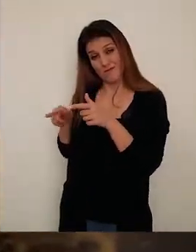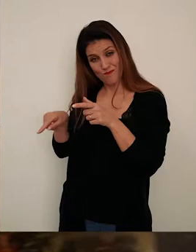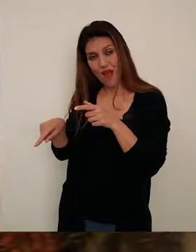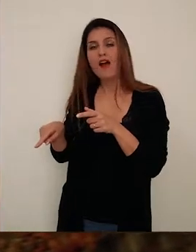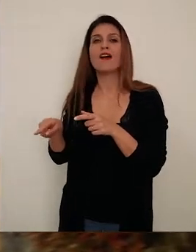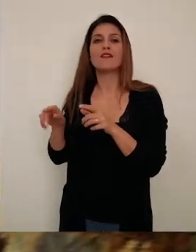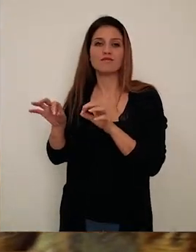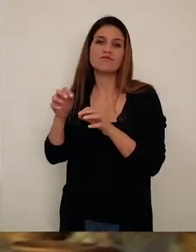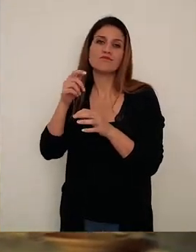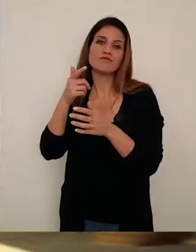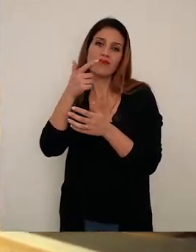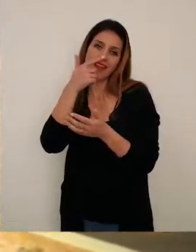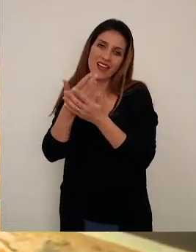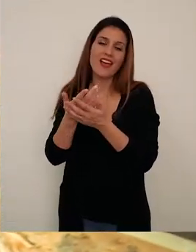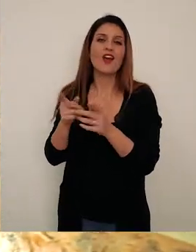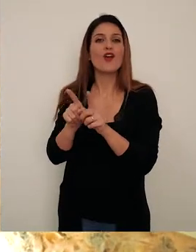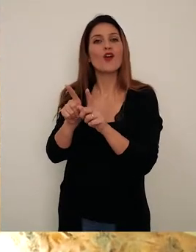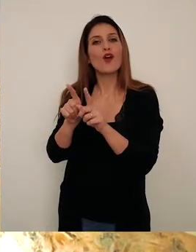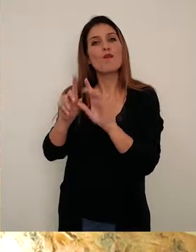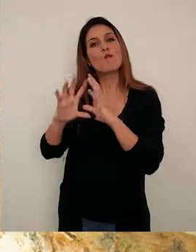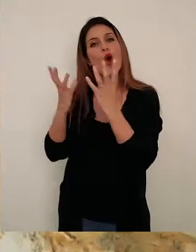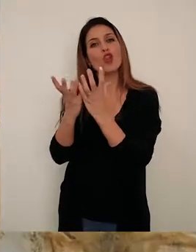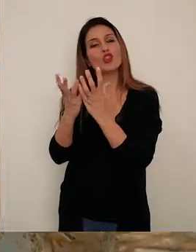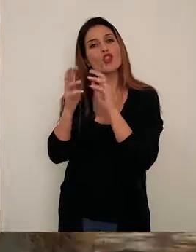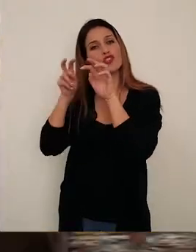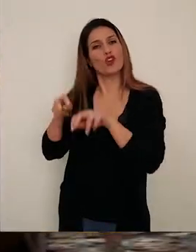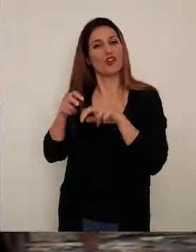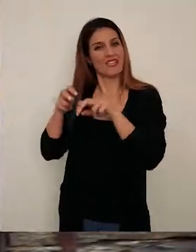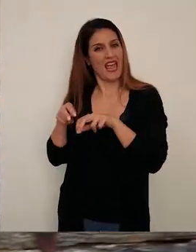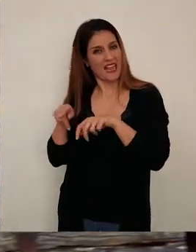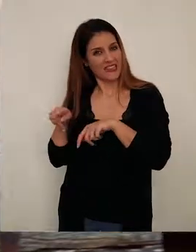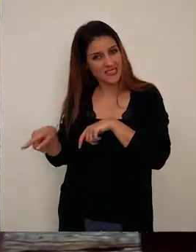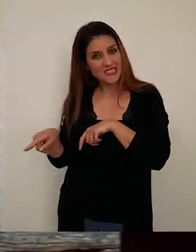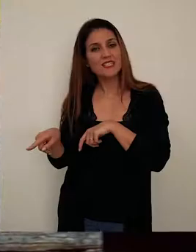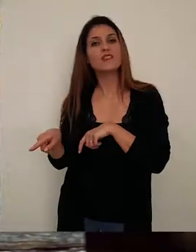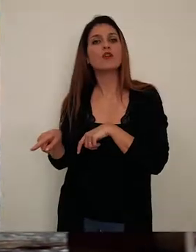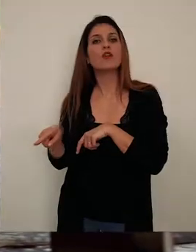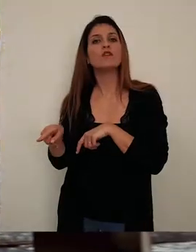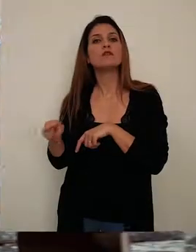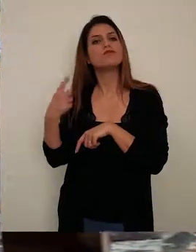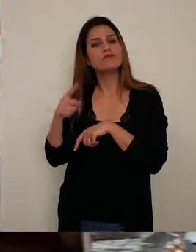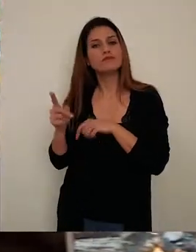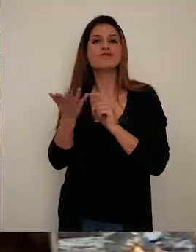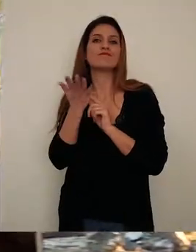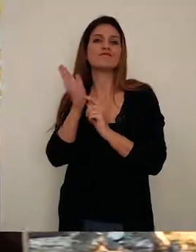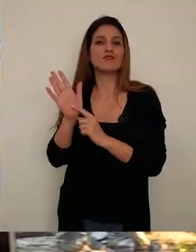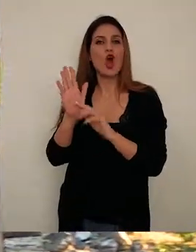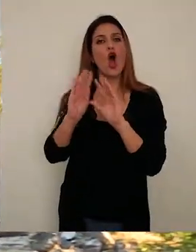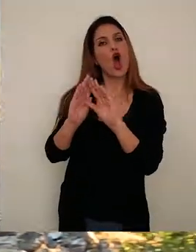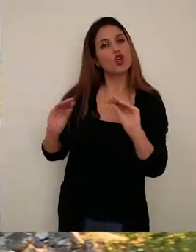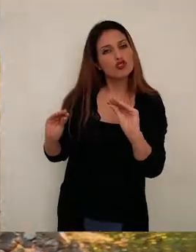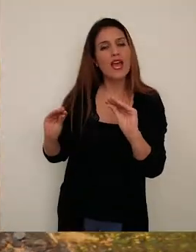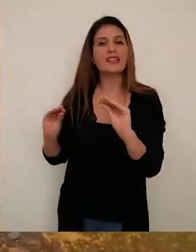L'ultima tappa è la sezione dedicata alla civiltà contadina, un vero e proprio museo demo-etno-antropologico. incentrato